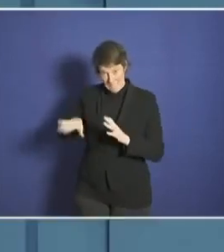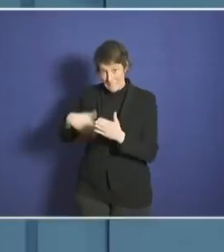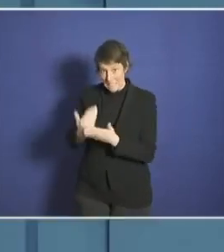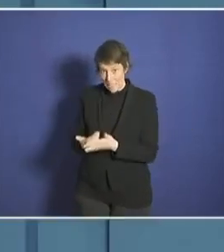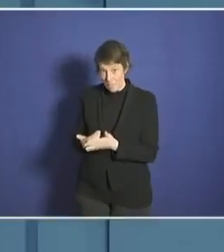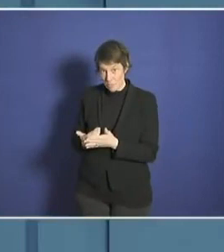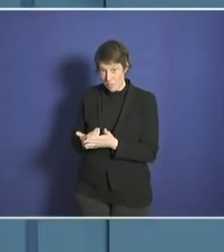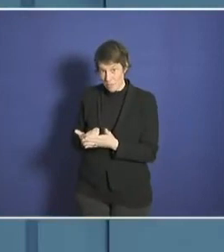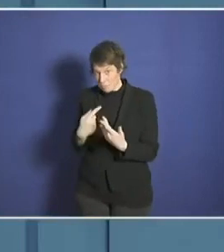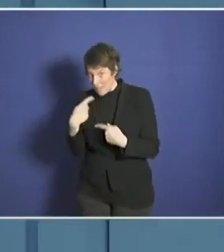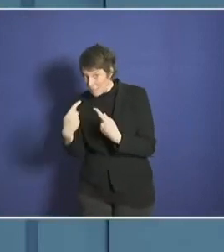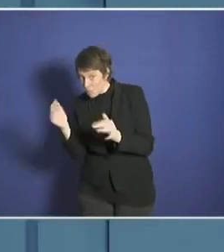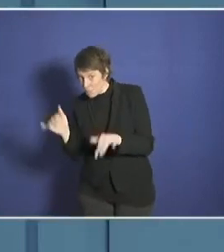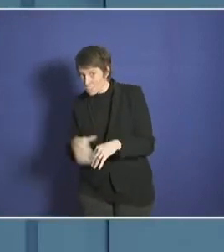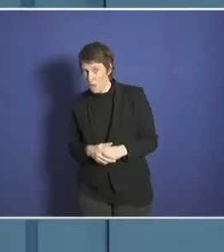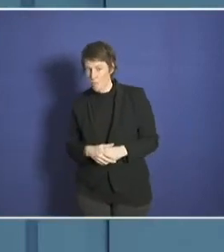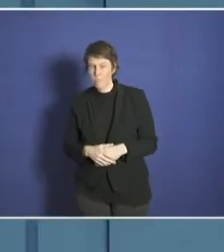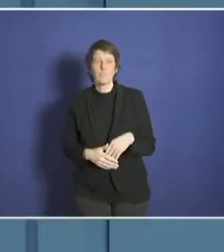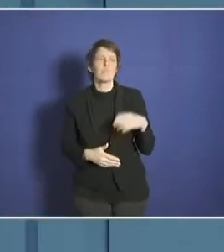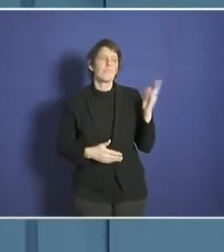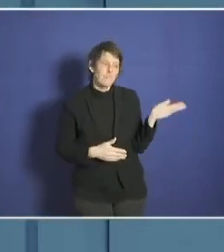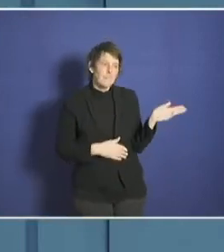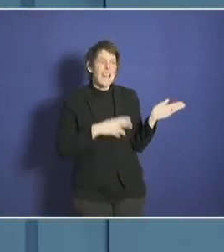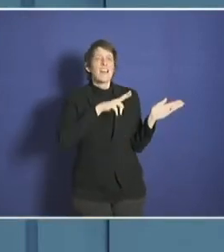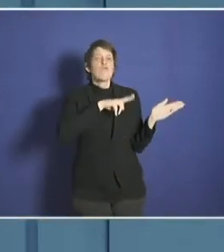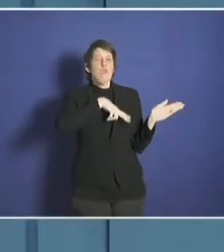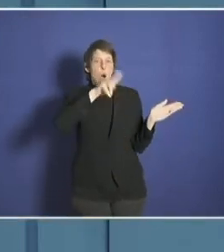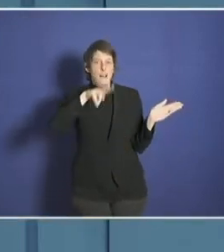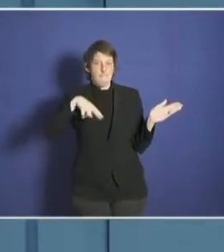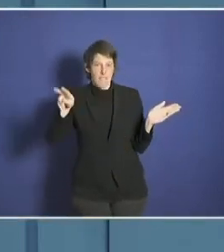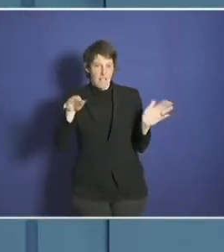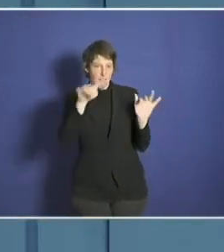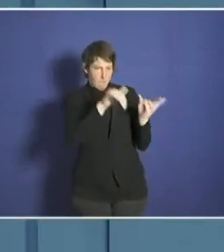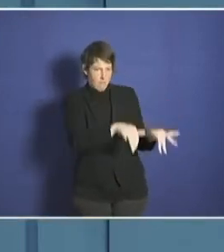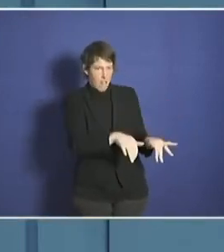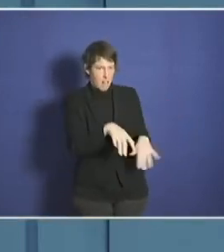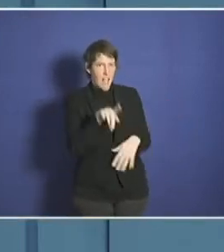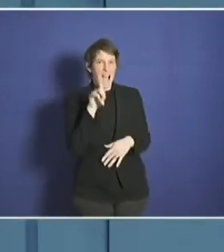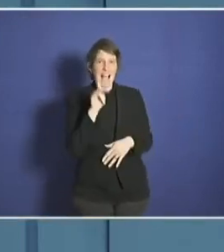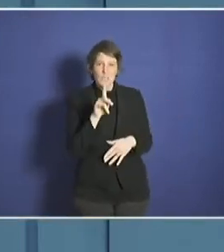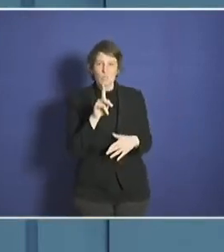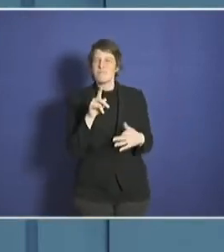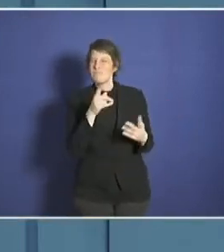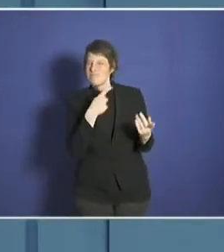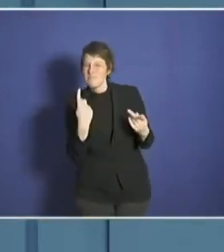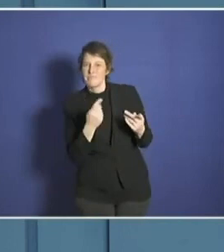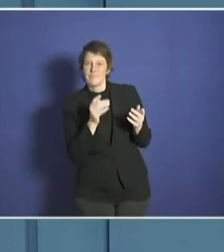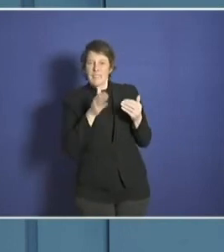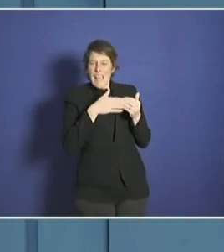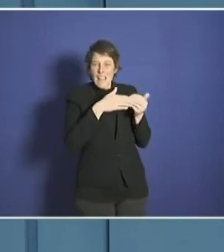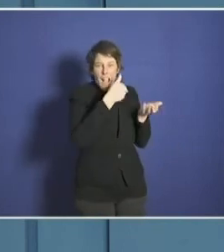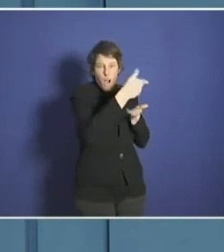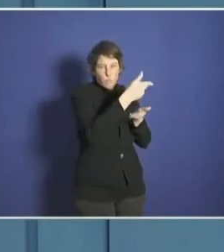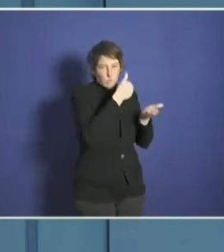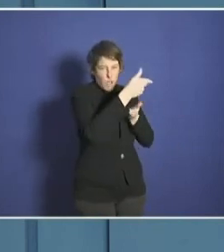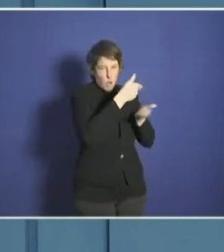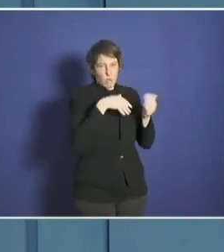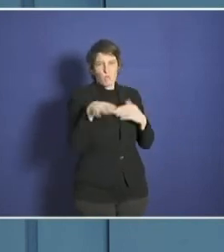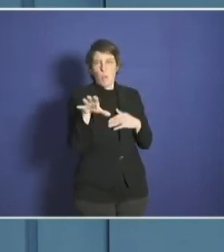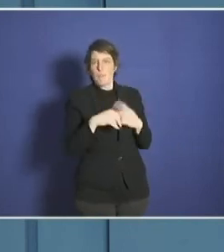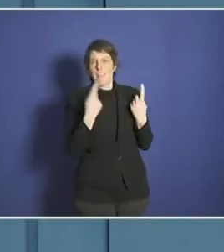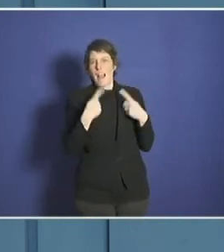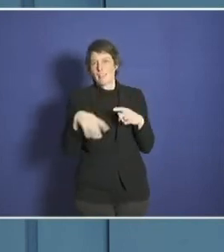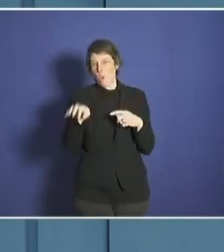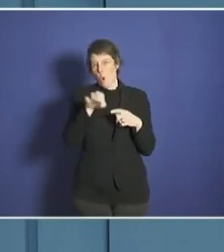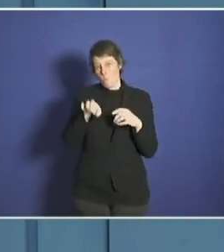zu den Fällen in Norwegen. Also das Paar steht in einem sehr, sehr engen Austausch mit anderen